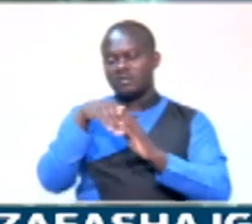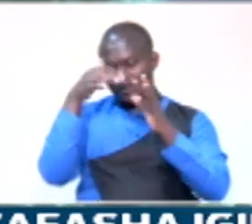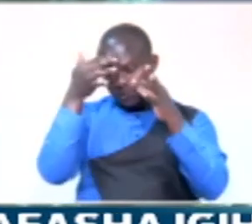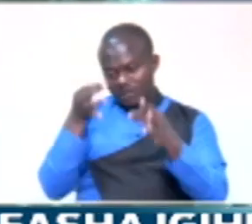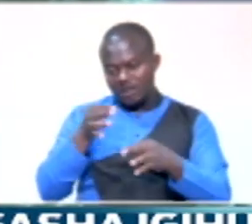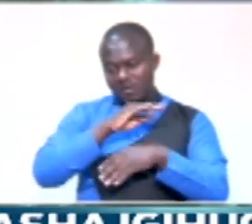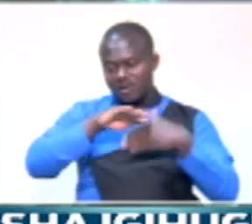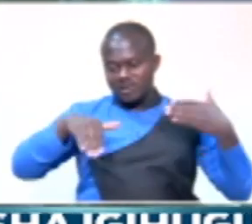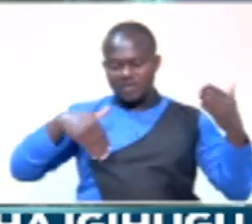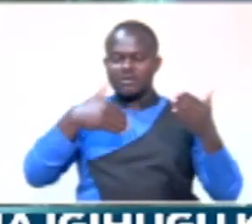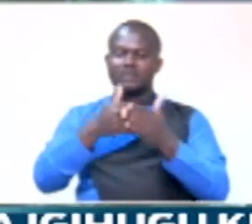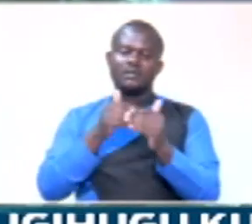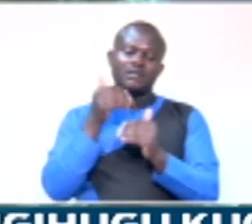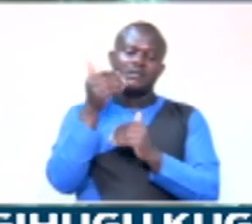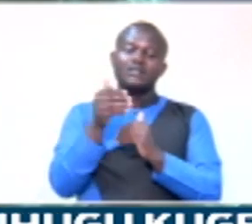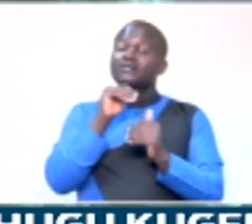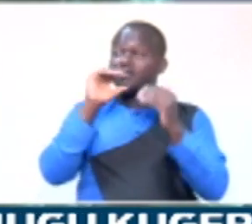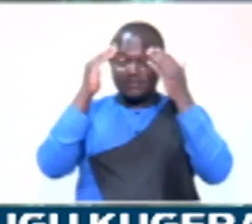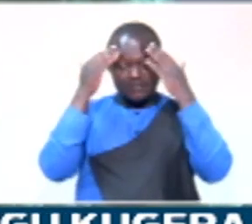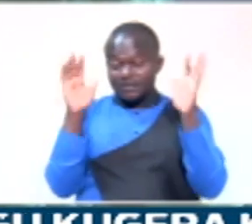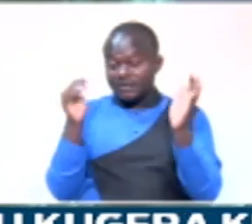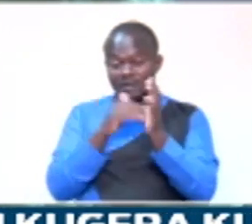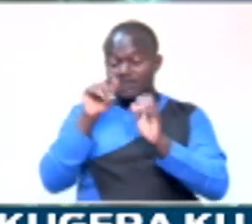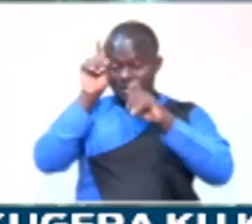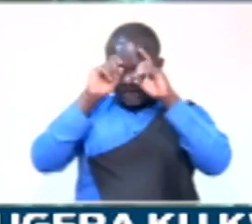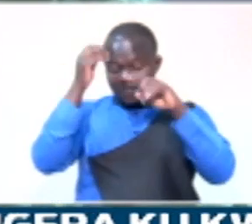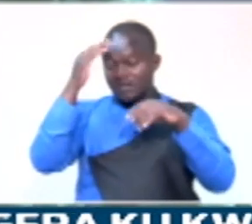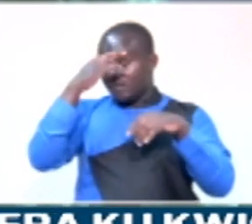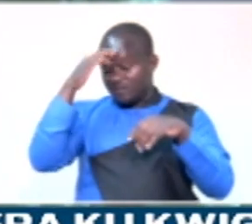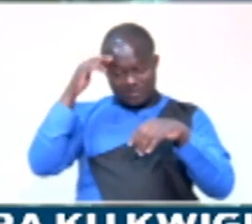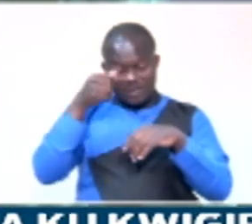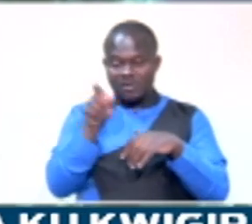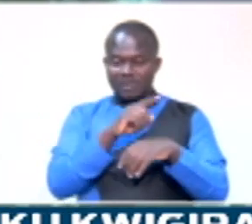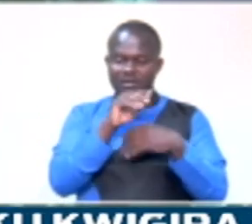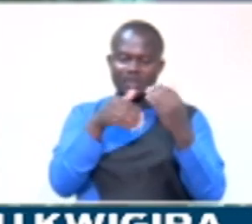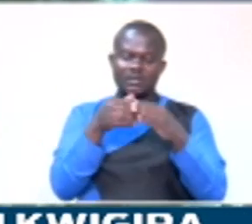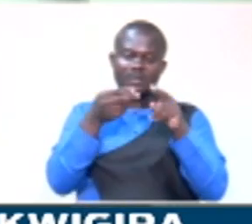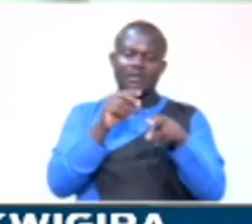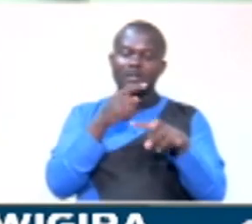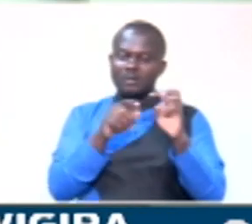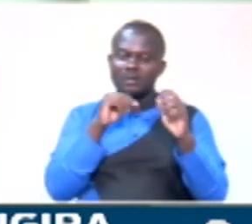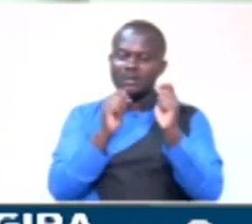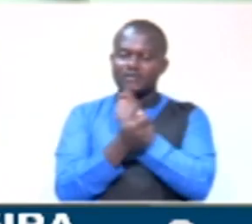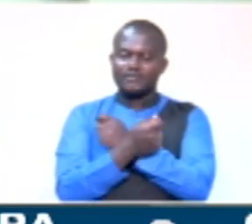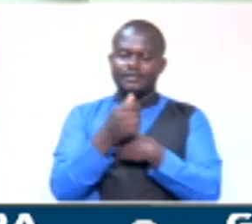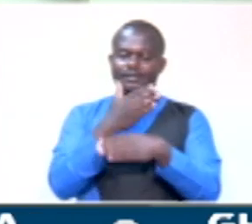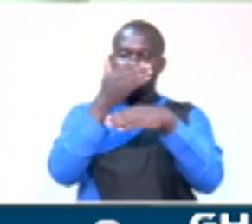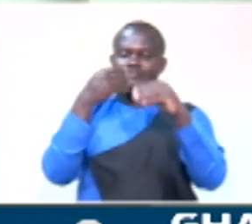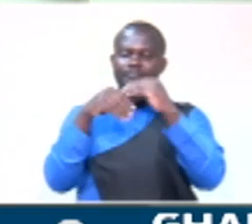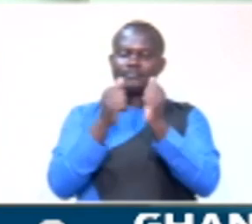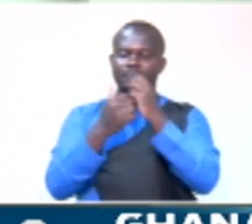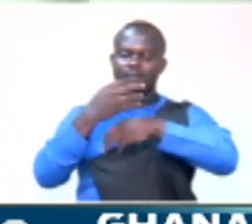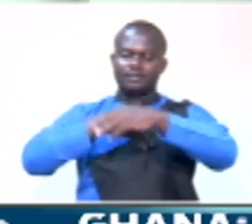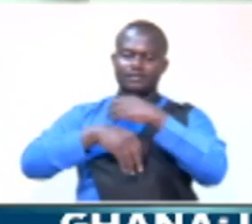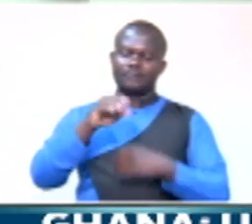zose, bikakuyobera ukanibaza impamvu ayo makosa yose yagiye aba ariko ntanakosorwe. Minisitiri w'Ubucuruzi n'Inganda